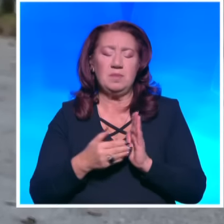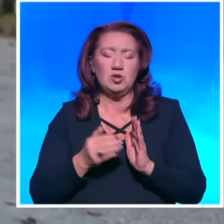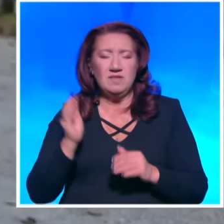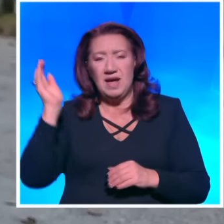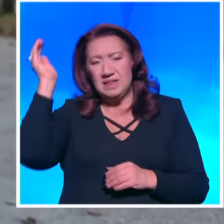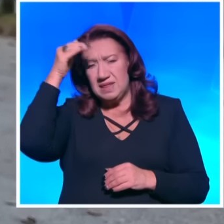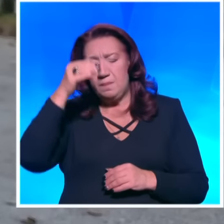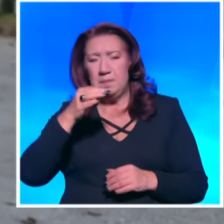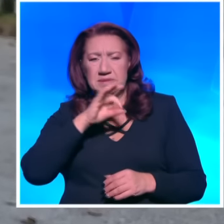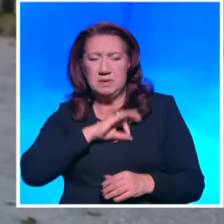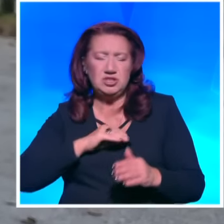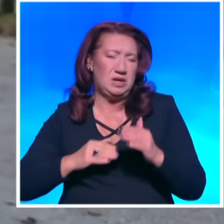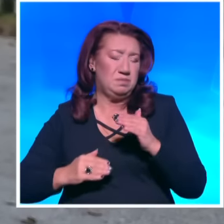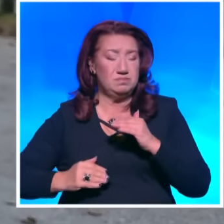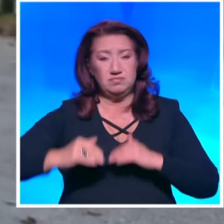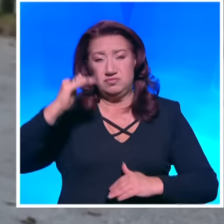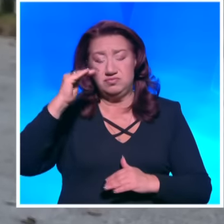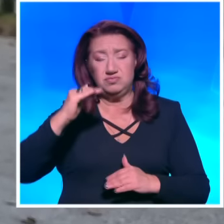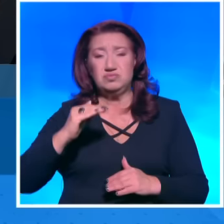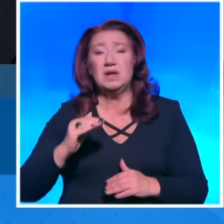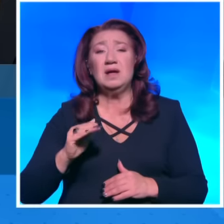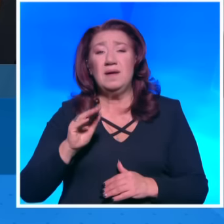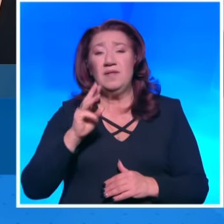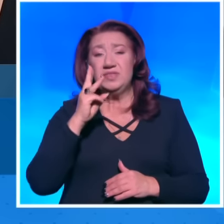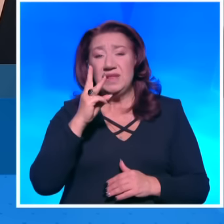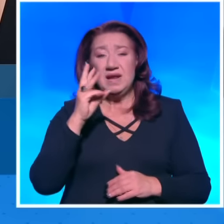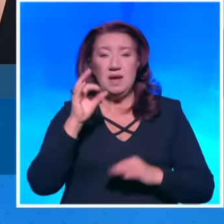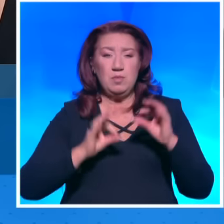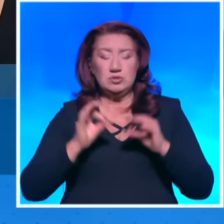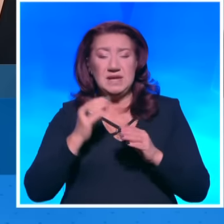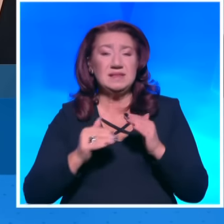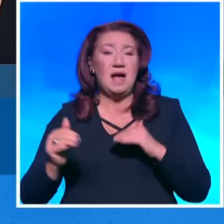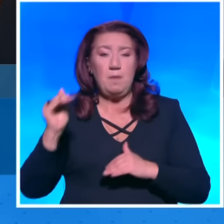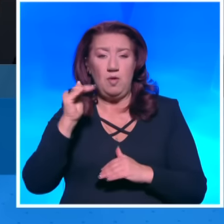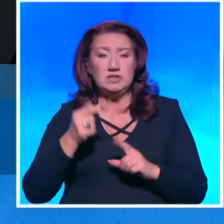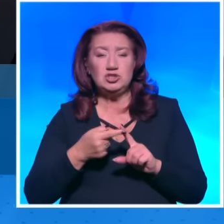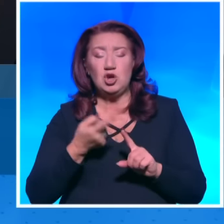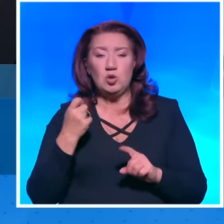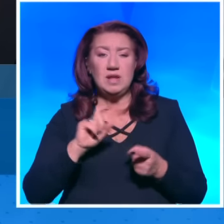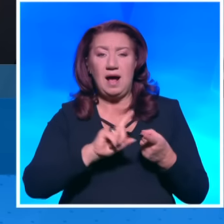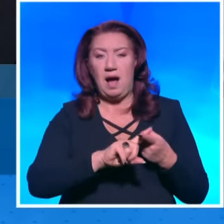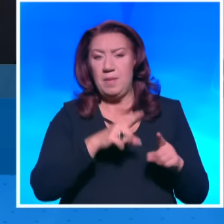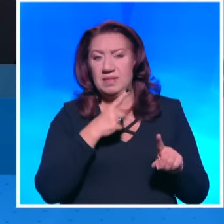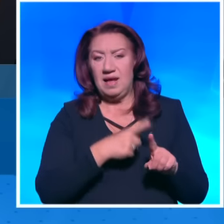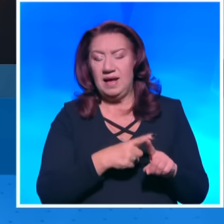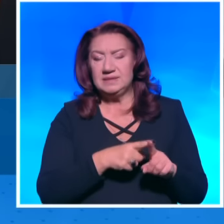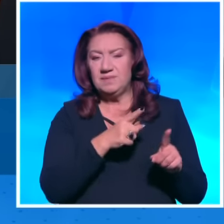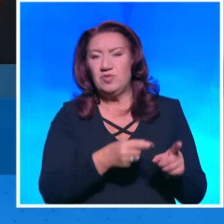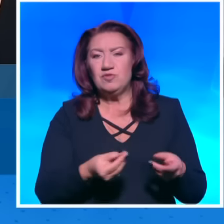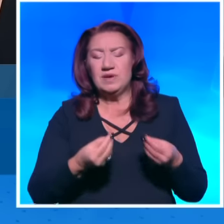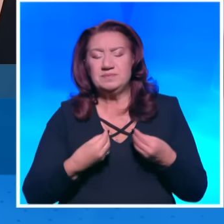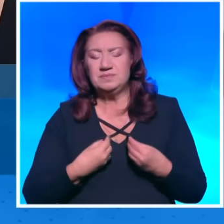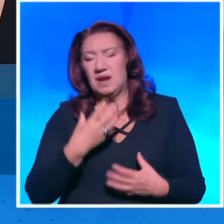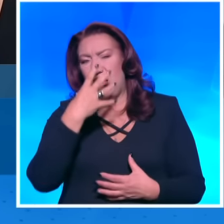Тръмп тук спечели убедително с преднина от 3% пред Камала Харис, а това донесе разочарование в щаба